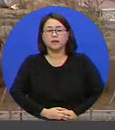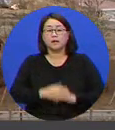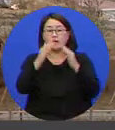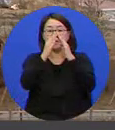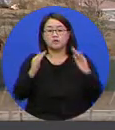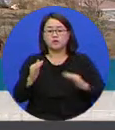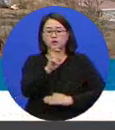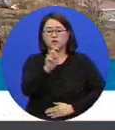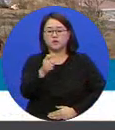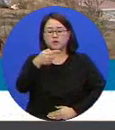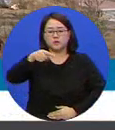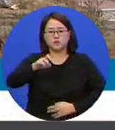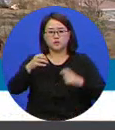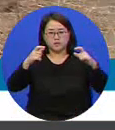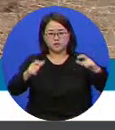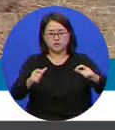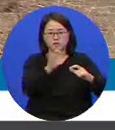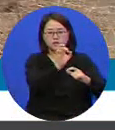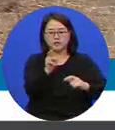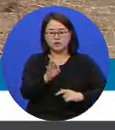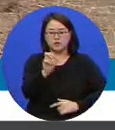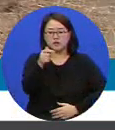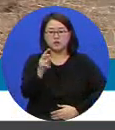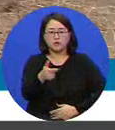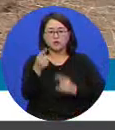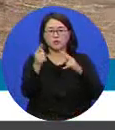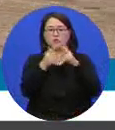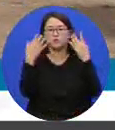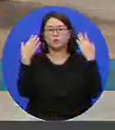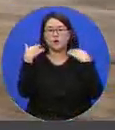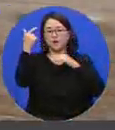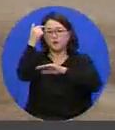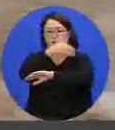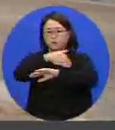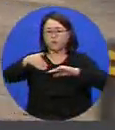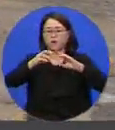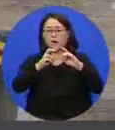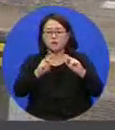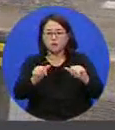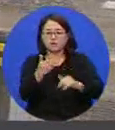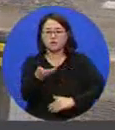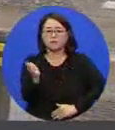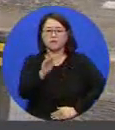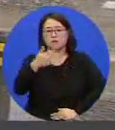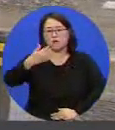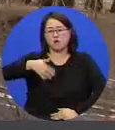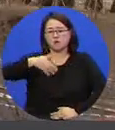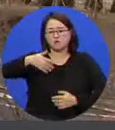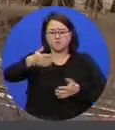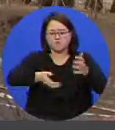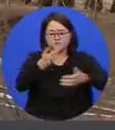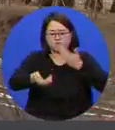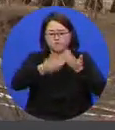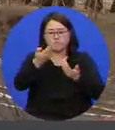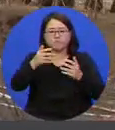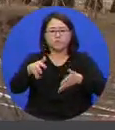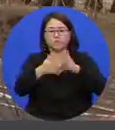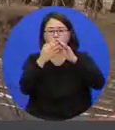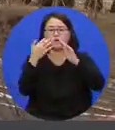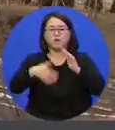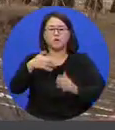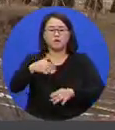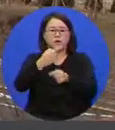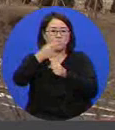전주 만성지구의 양현초등학교 예정부지입니다. 아직 텃밭이 공사도 시작되지 않았습니다. 내년부터 아파트 입주가